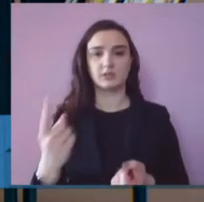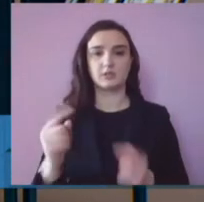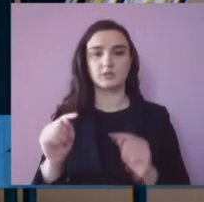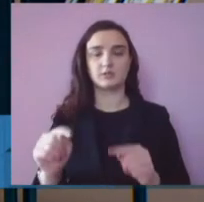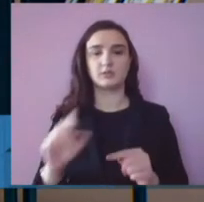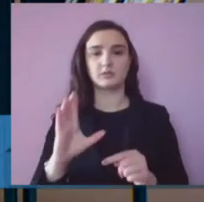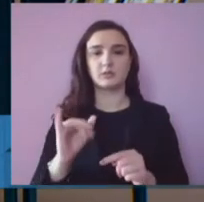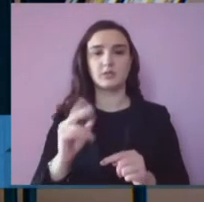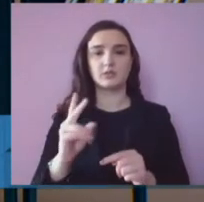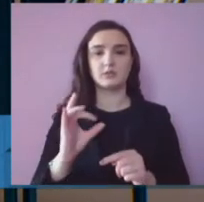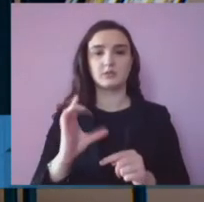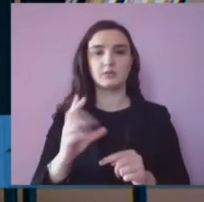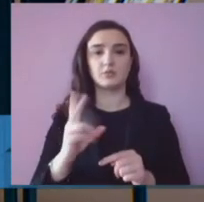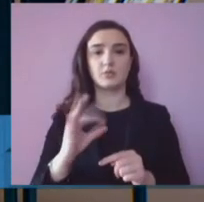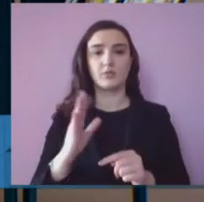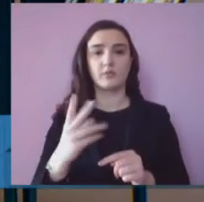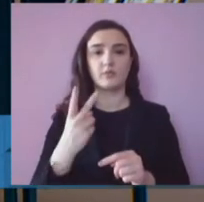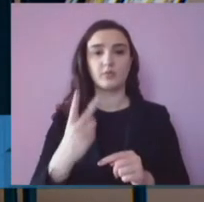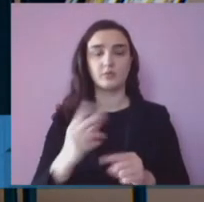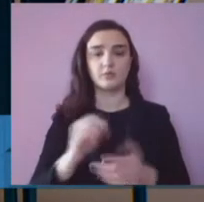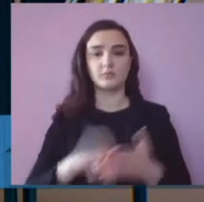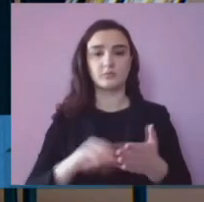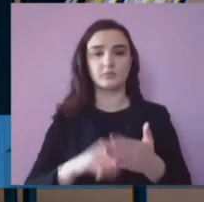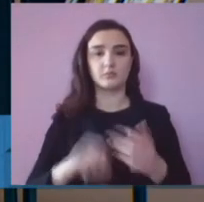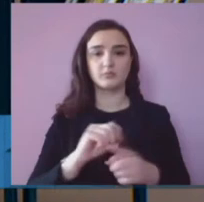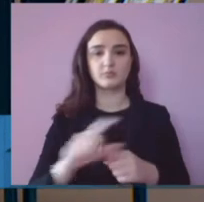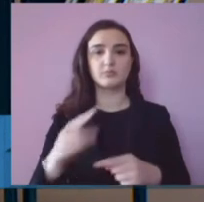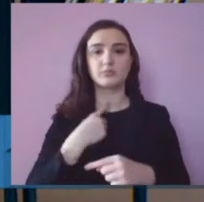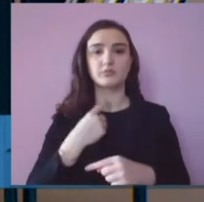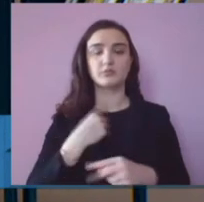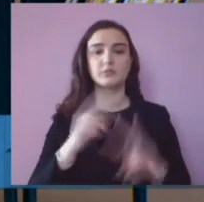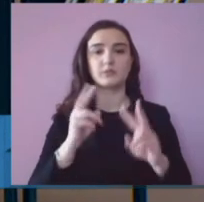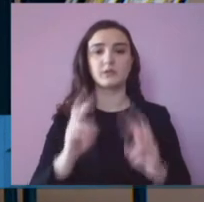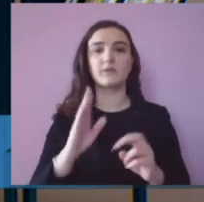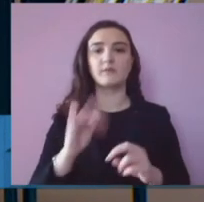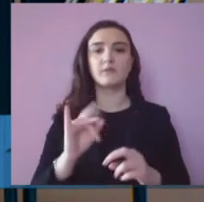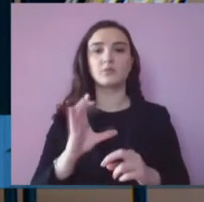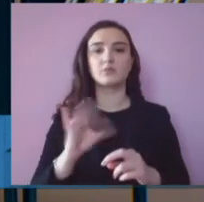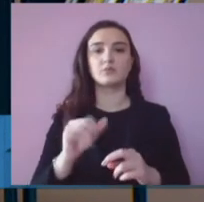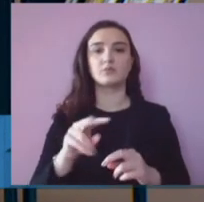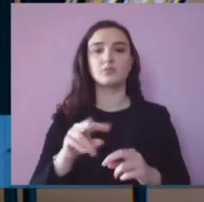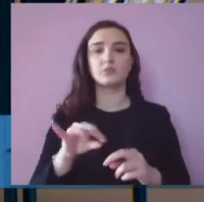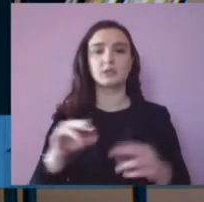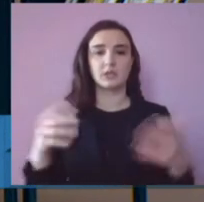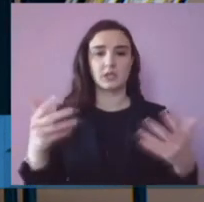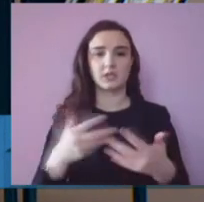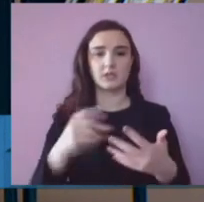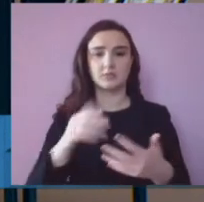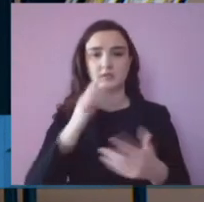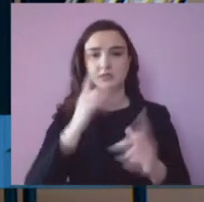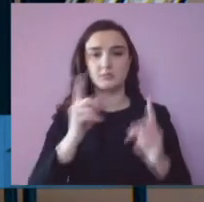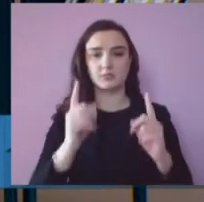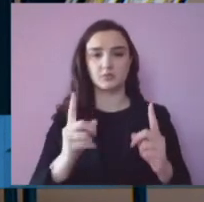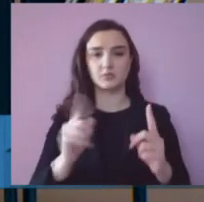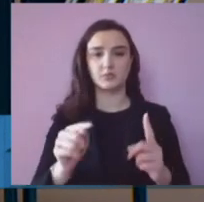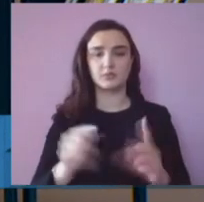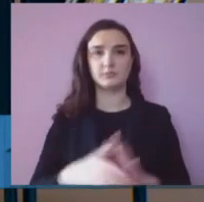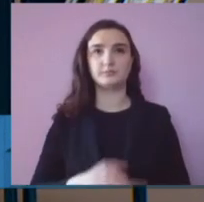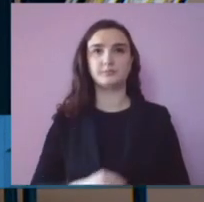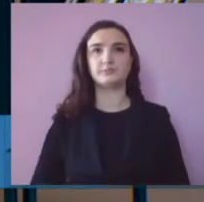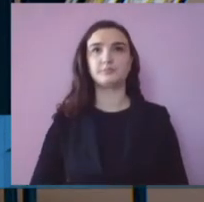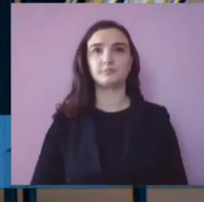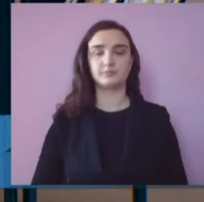SARS-CoV-2, რომელიც იწვევს ფარისებრი ჯირკვლის ვირუსული ანთების ეპიზოდებს, შემთხვევებს.